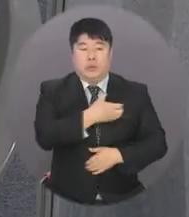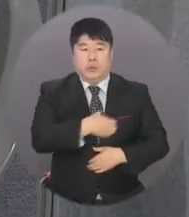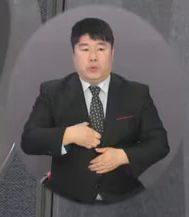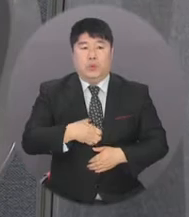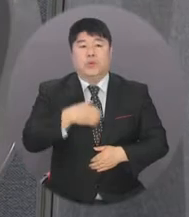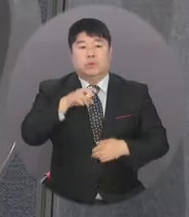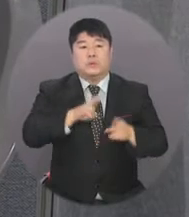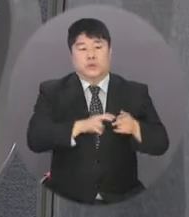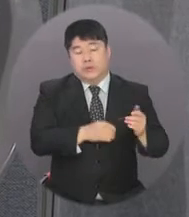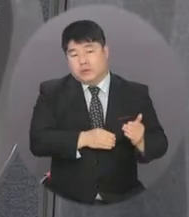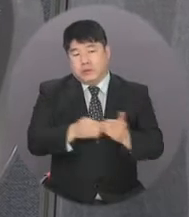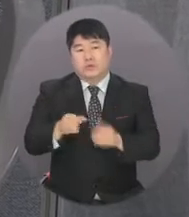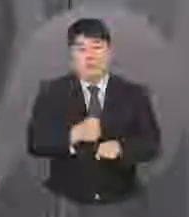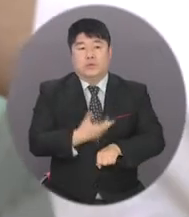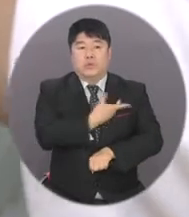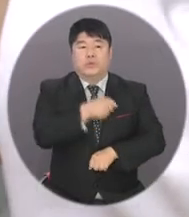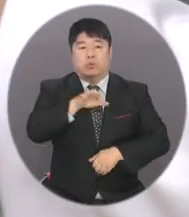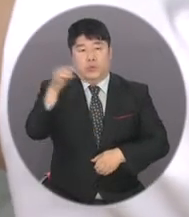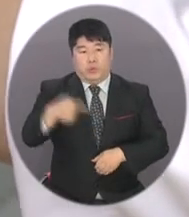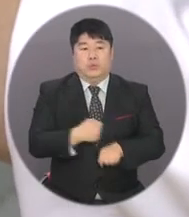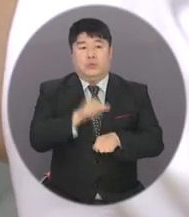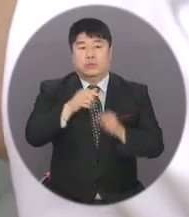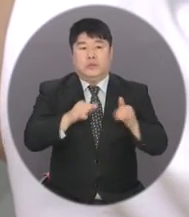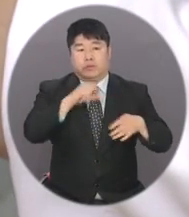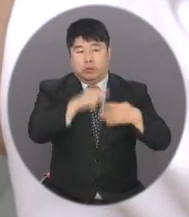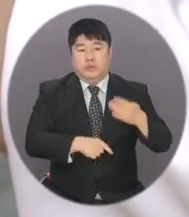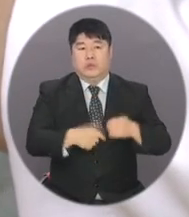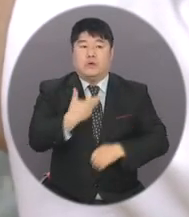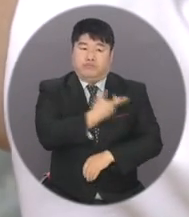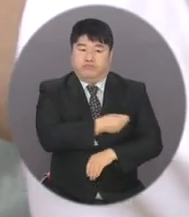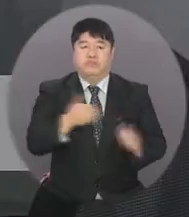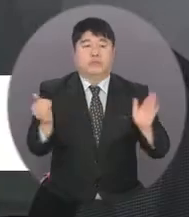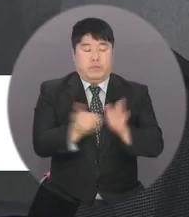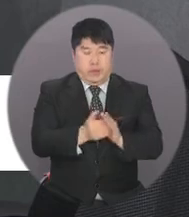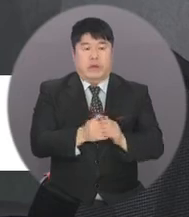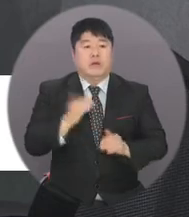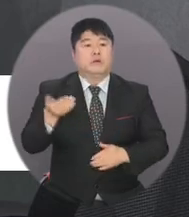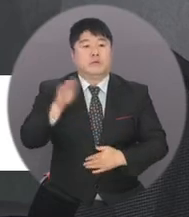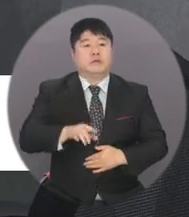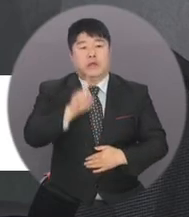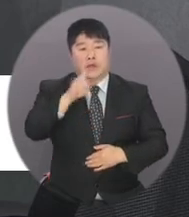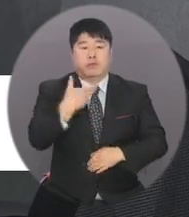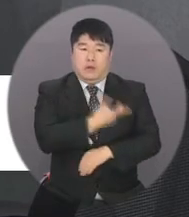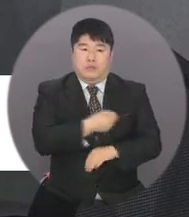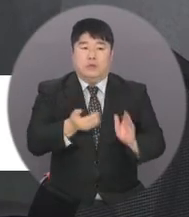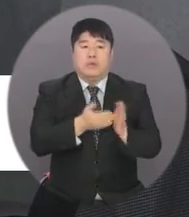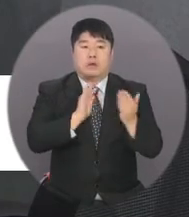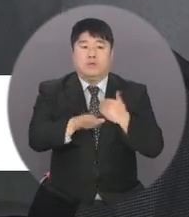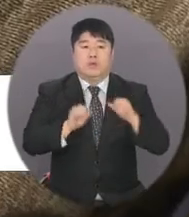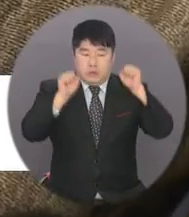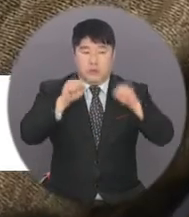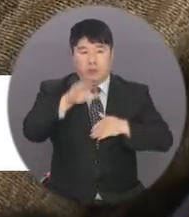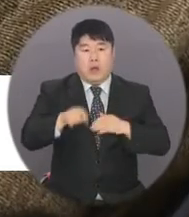동복지센터의 인솔로 접종센터에 온 A씨는 절차에 따라 백신 접종을 받았습니다. 그런데 한 차례 접종 뒤